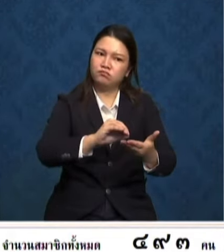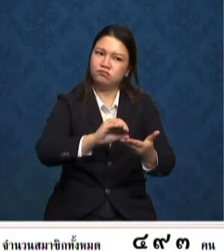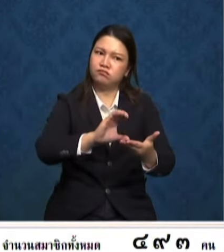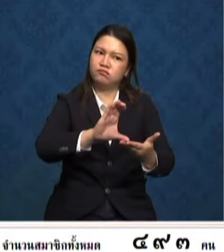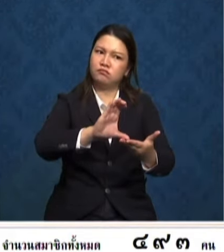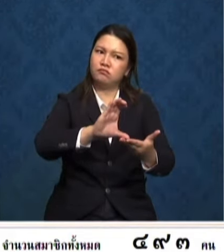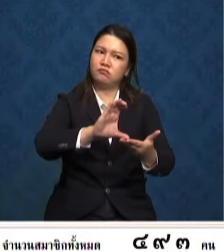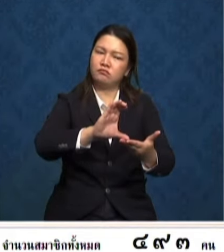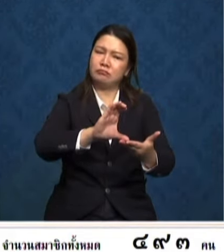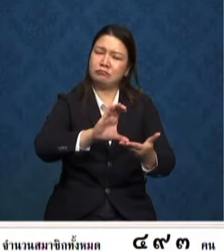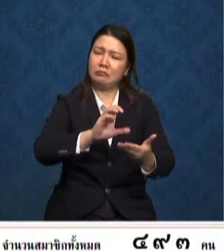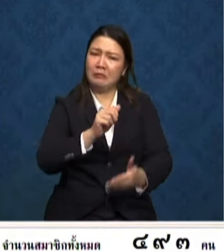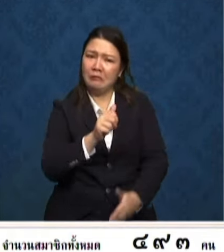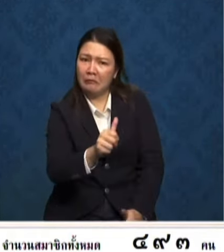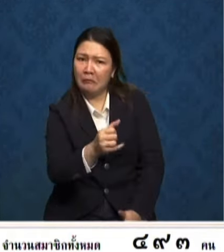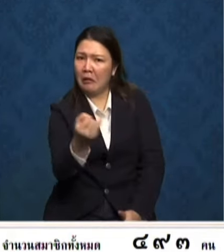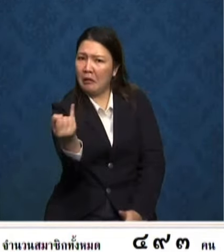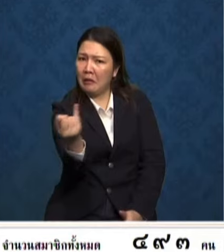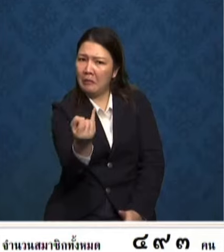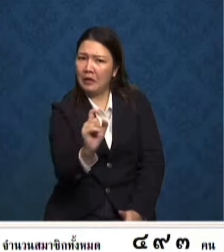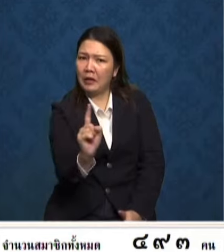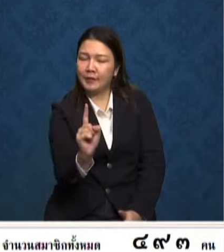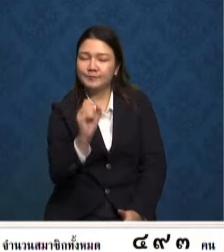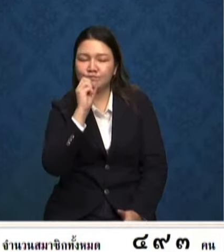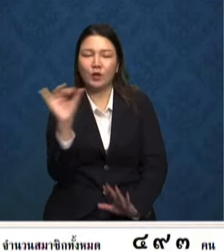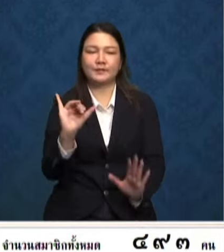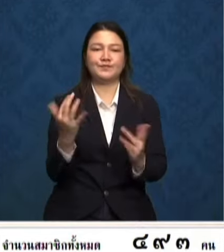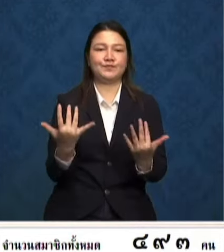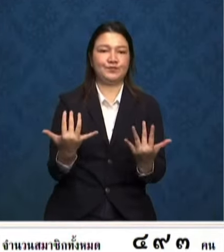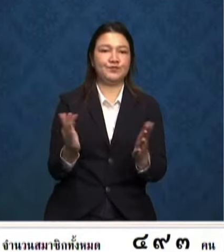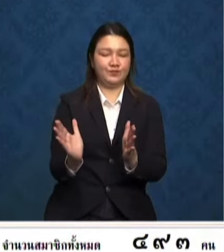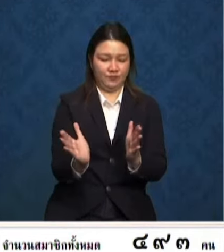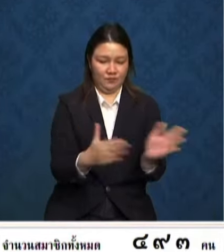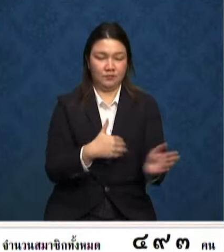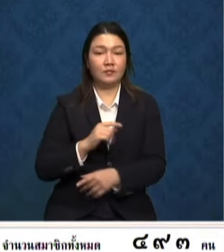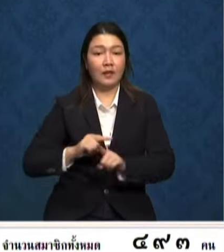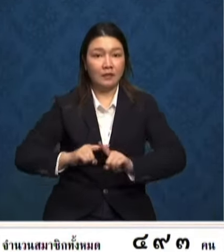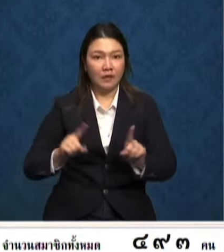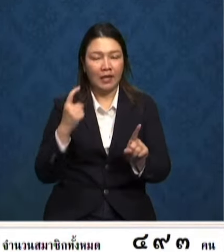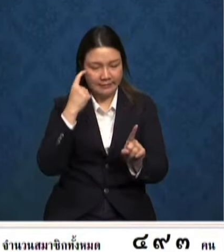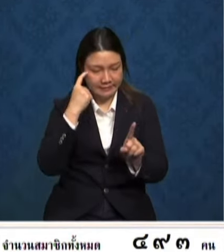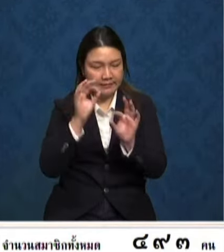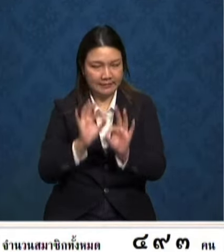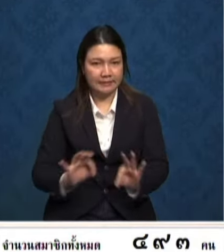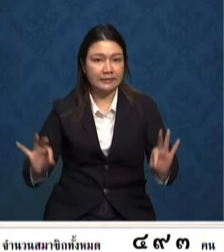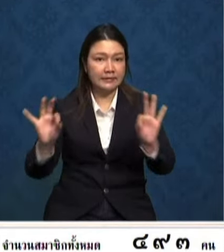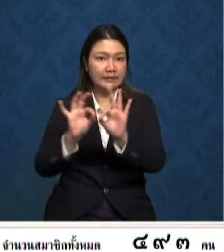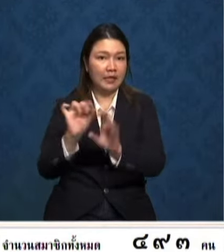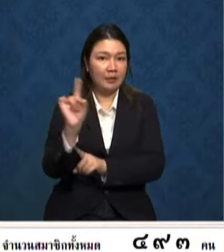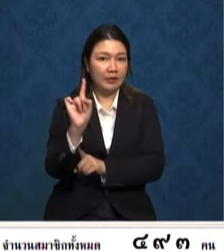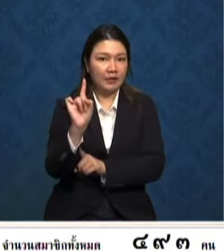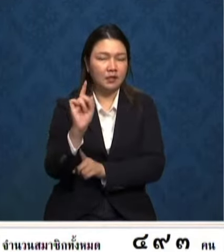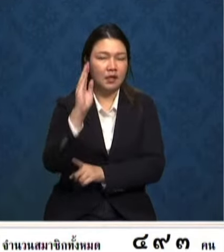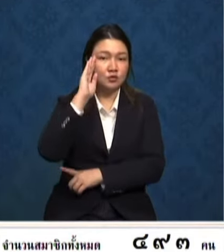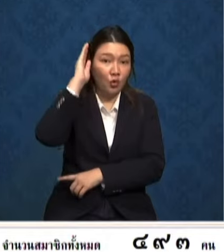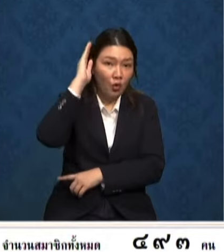ไปผมจะยังไม่พูดในตอนนี้แต่นั่นก็ยังไม่สำคัญเท่ากับว่าในอนา